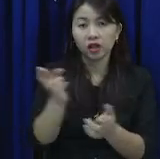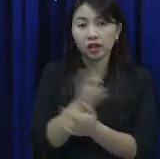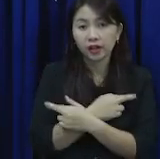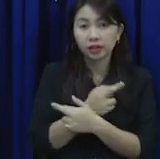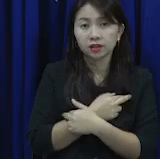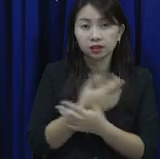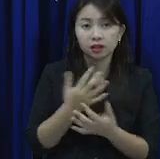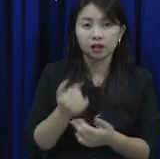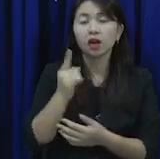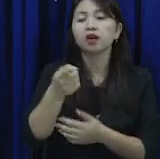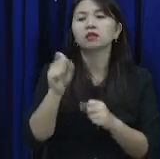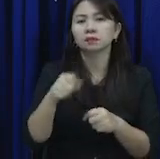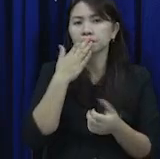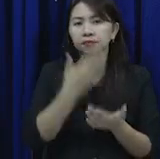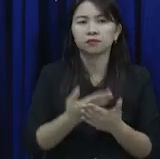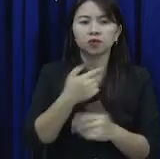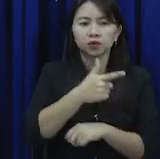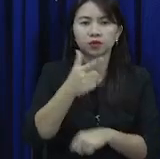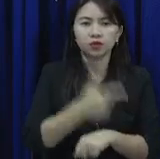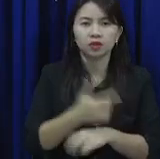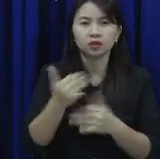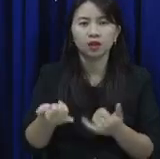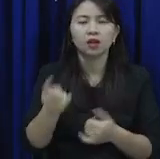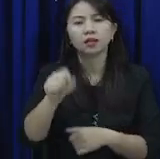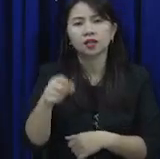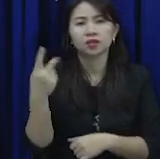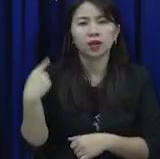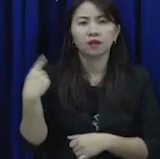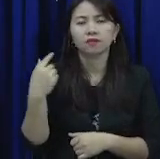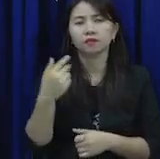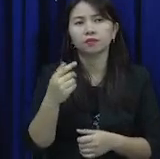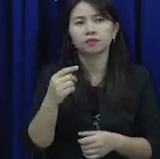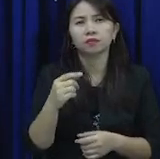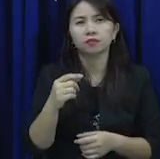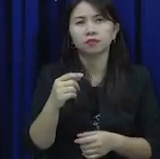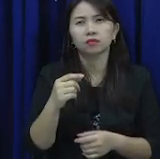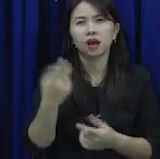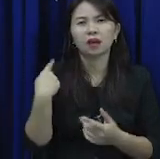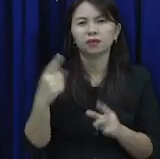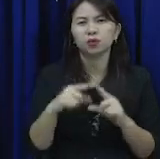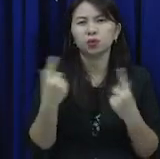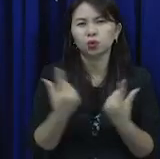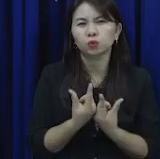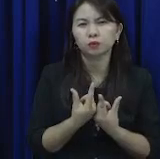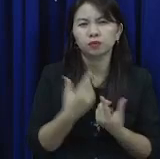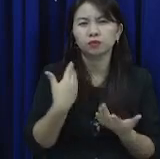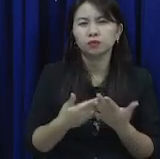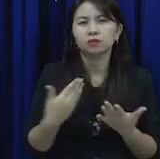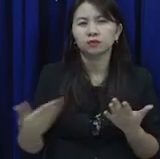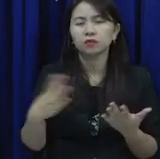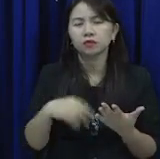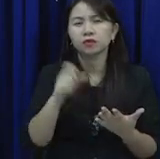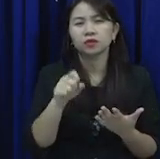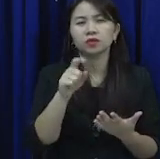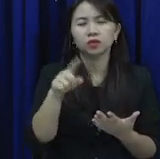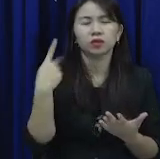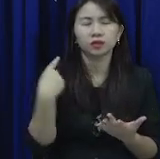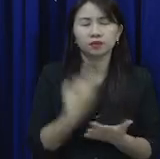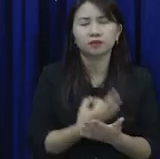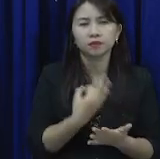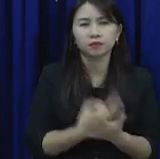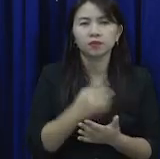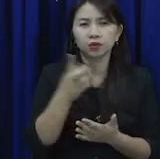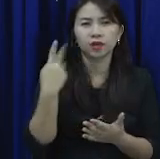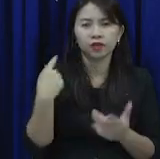eh maayos ang groupings maayos ang paalala sa inyo even financial Ay meron kayong natatanggap na great